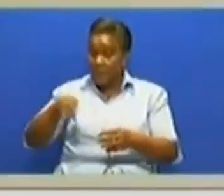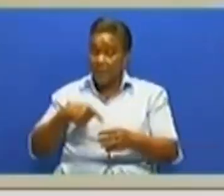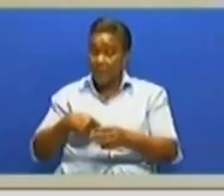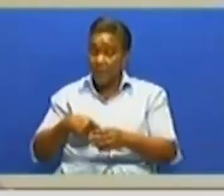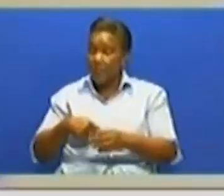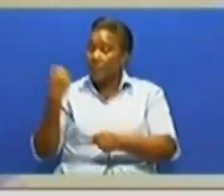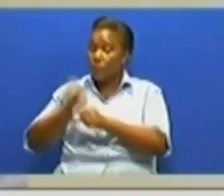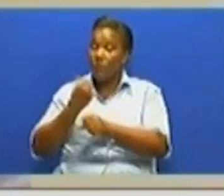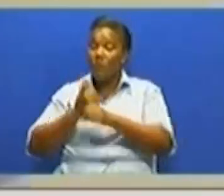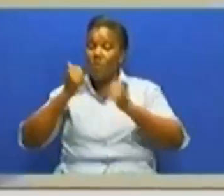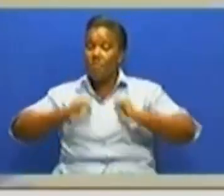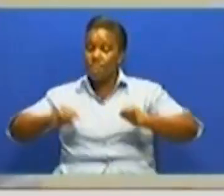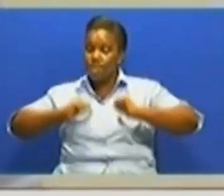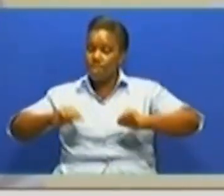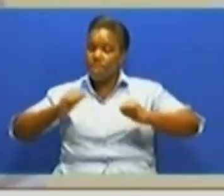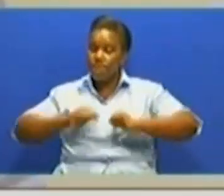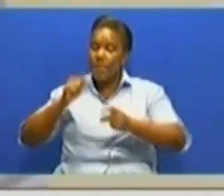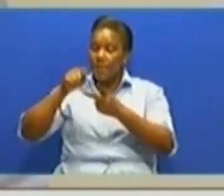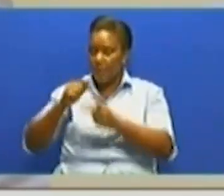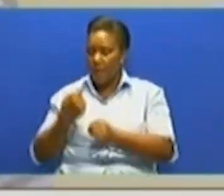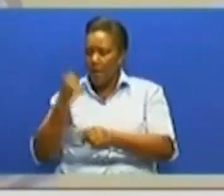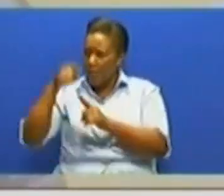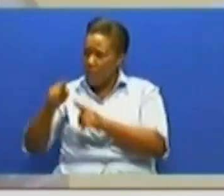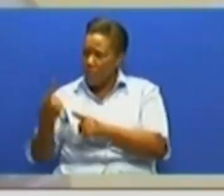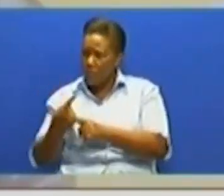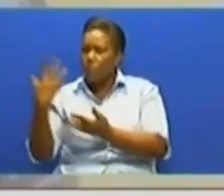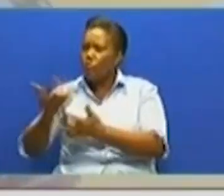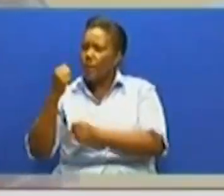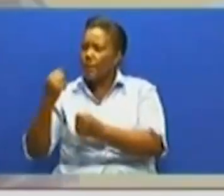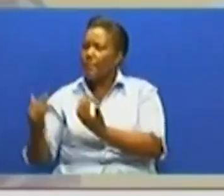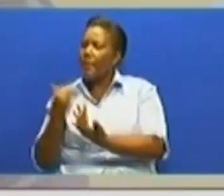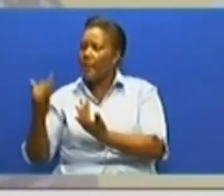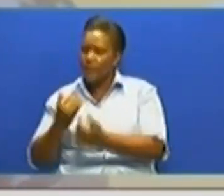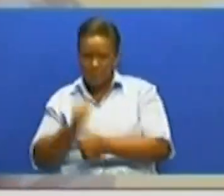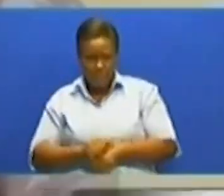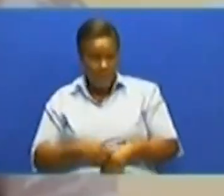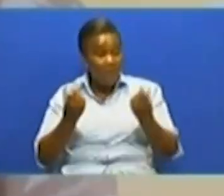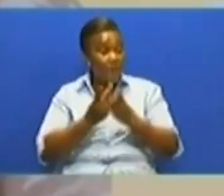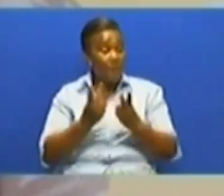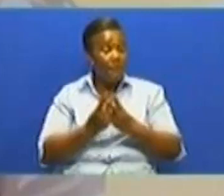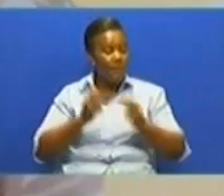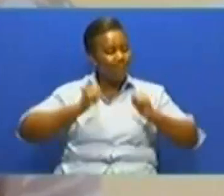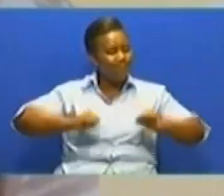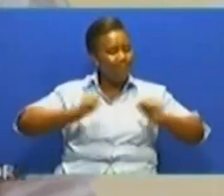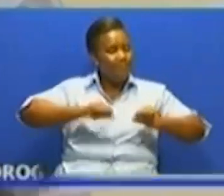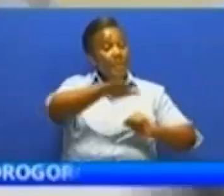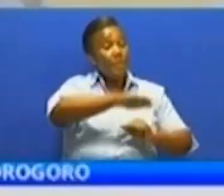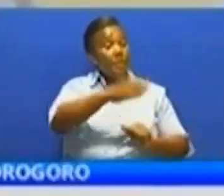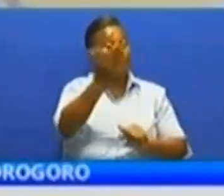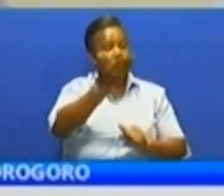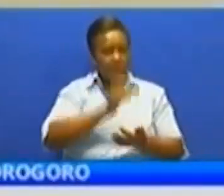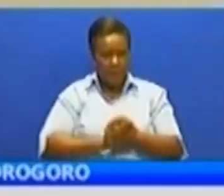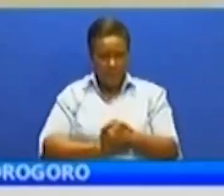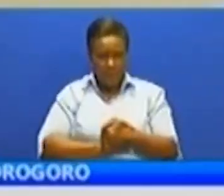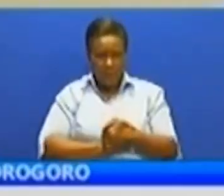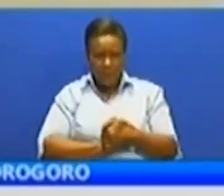tushuhudie kile kilichotokea kwamba kinatokea. Lakini tutaomba tutembee na maeneo mengine tukashuhudie. Hatujui